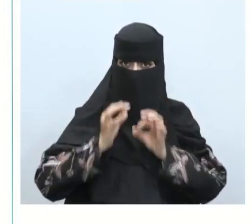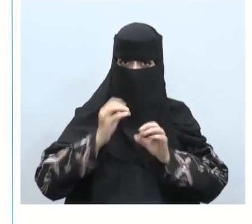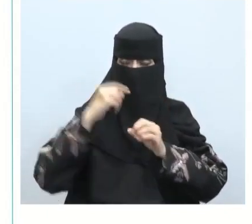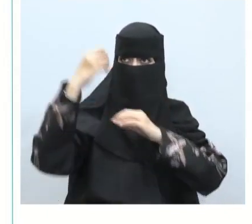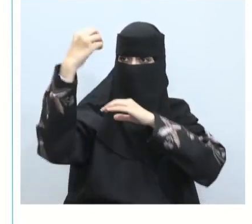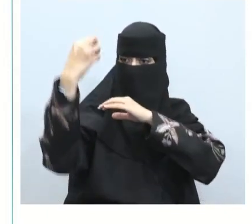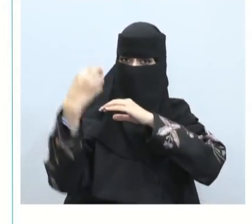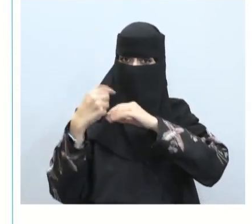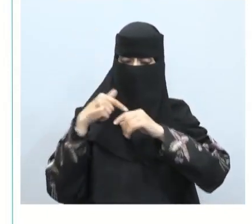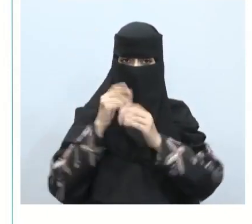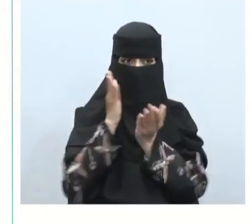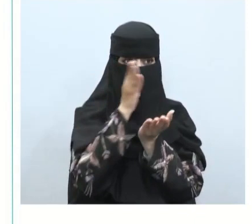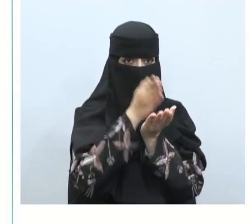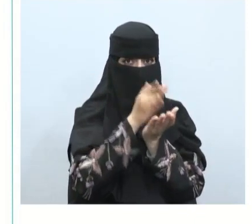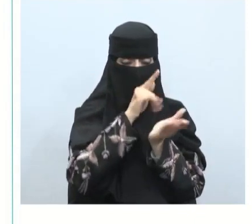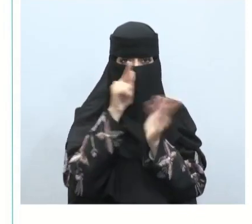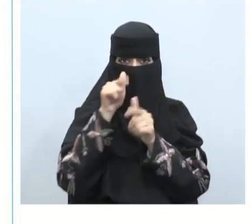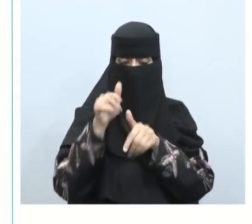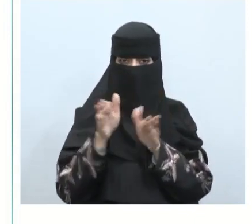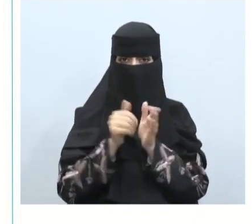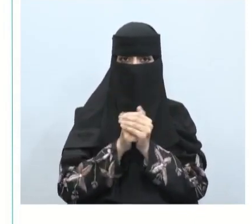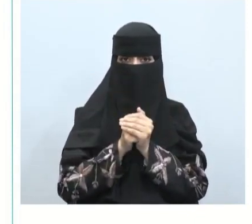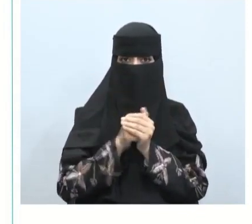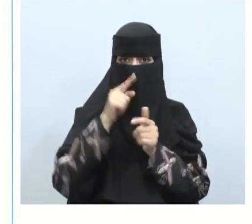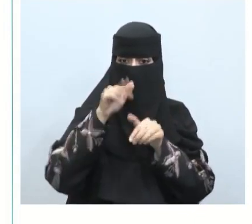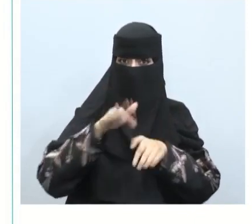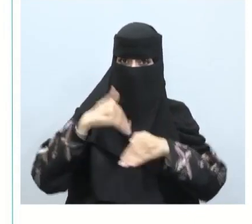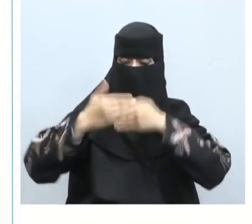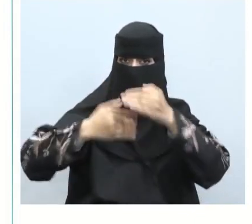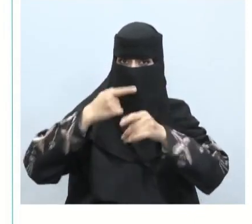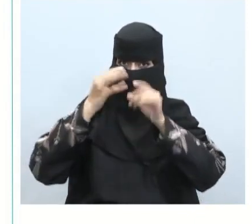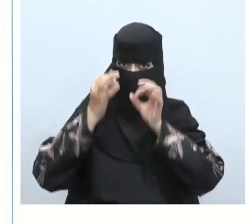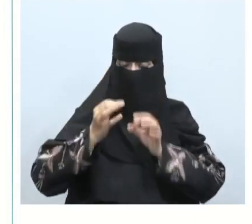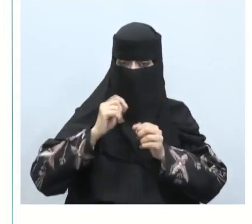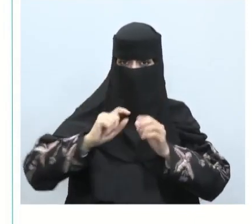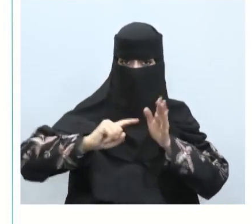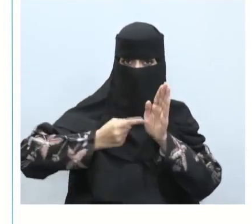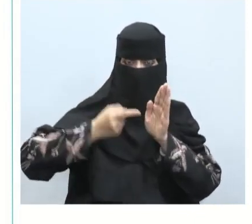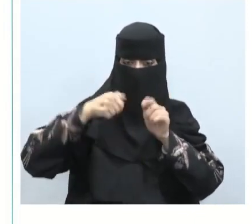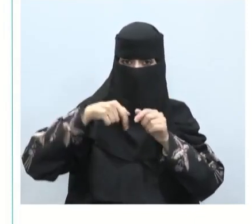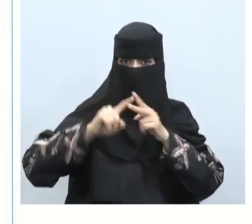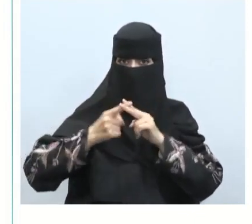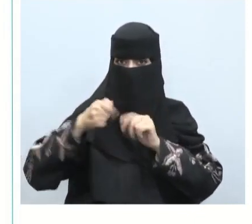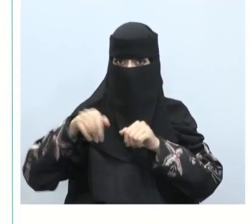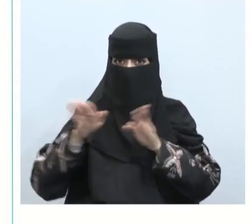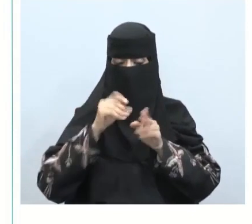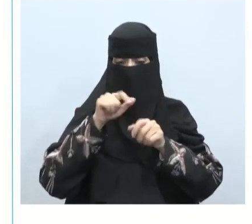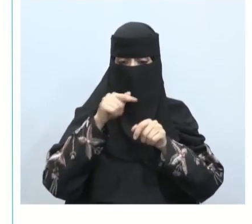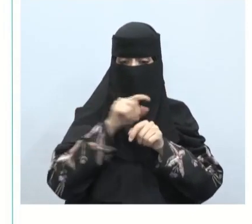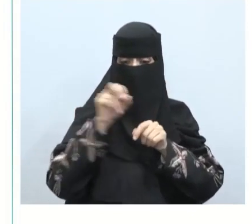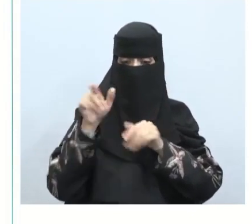اضواء جهاز التوجيه وكذلك تتحقق من اعدادات بروتوكول تي سي بي